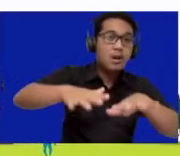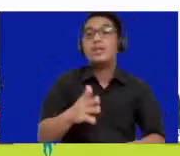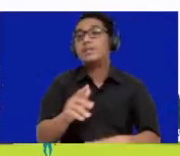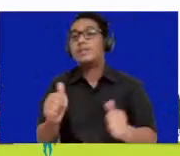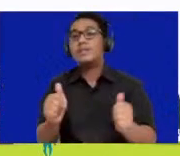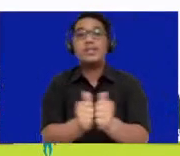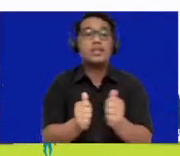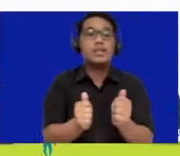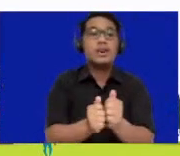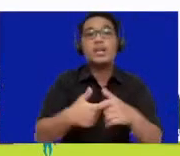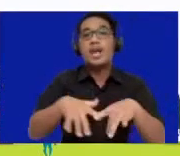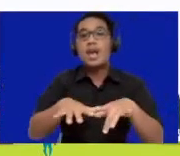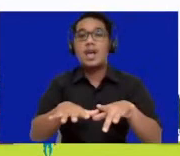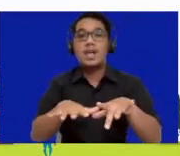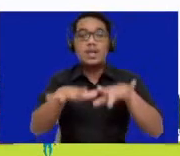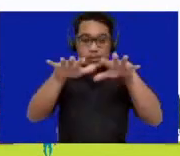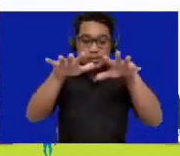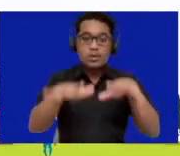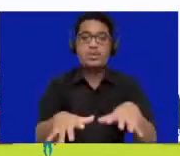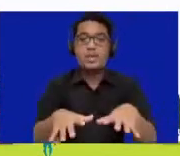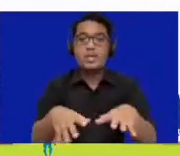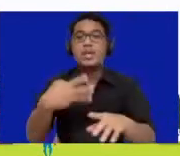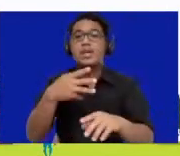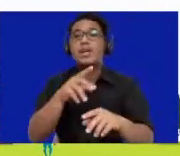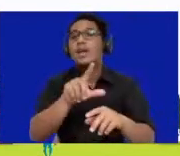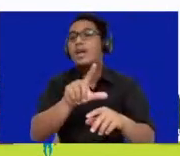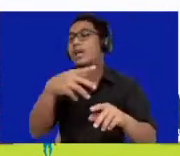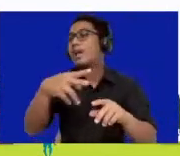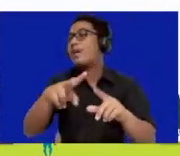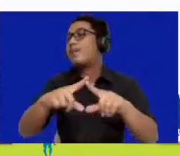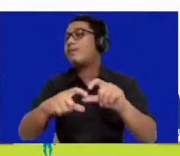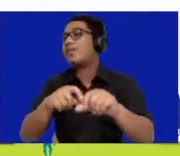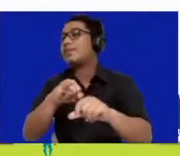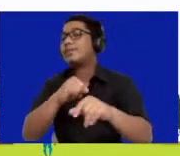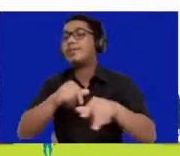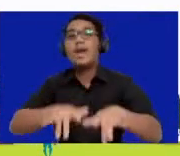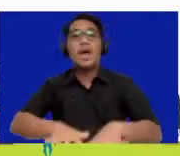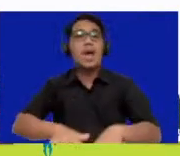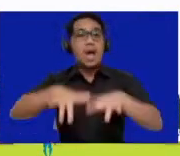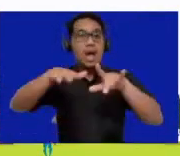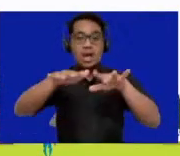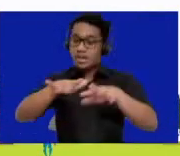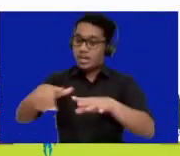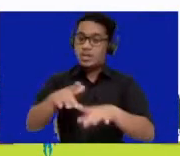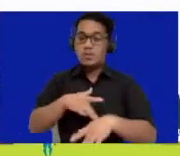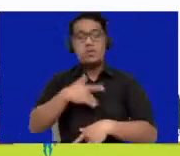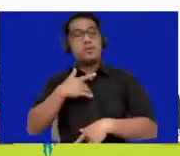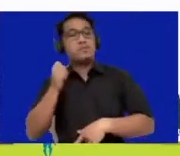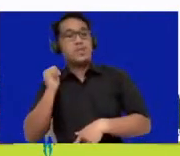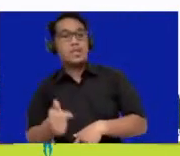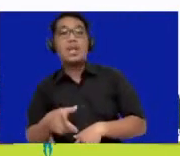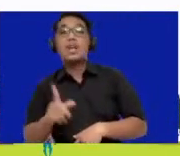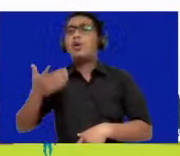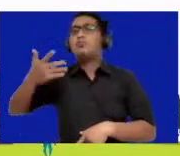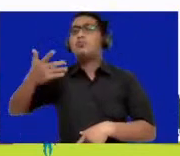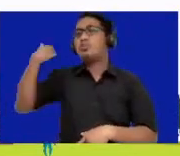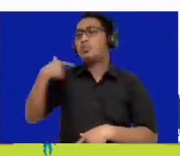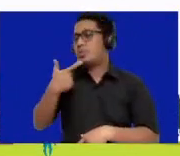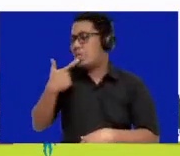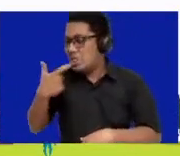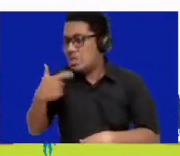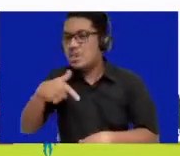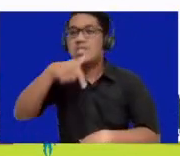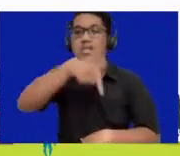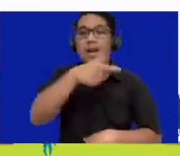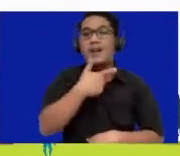yang dan elevasi air laut bisa dirasakan oleh masyarakat yang dulunya asin sekarang bisa tawar di kawasan